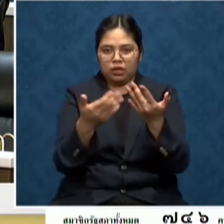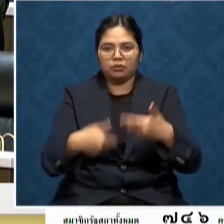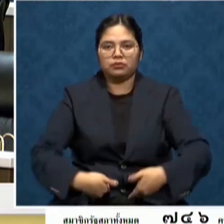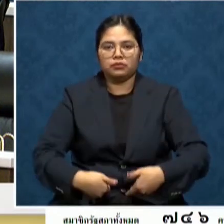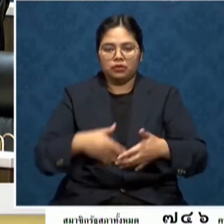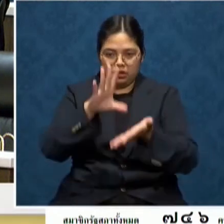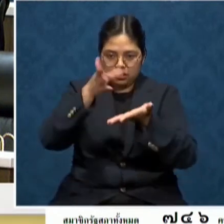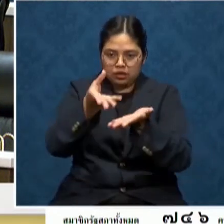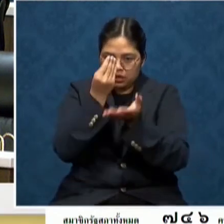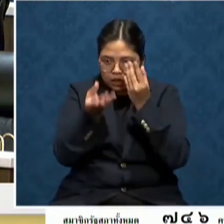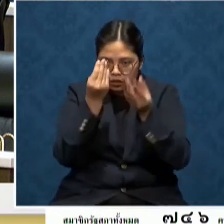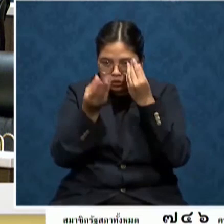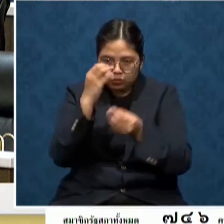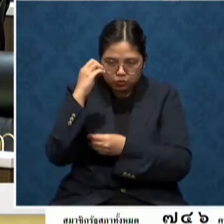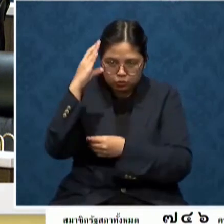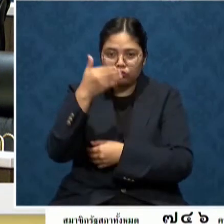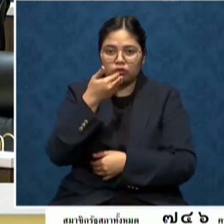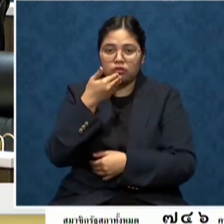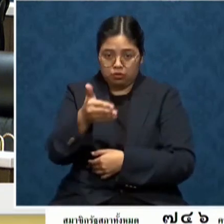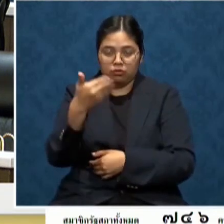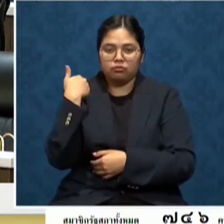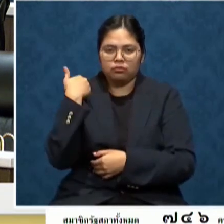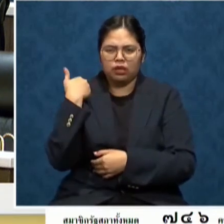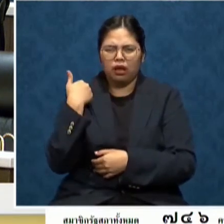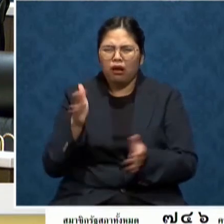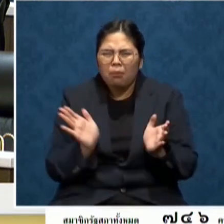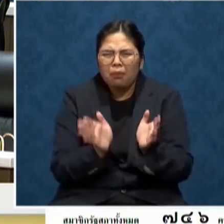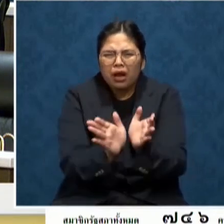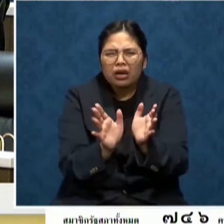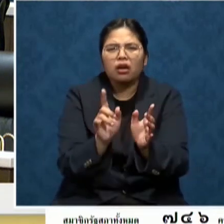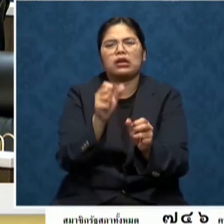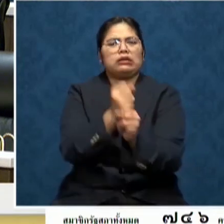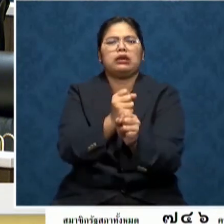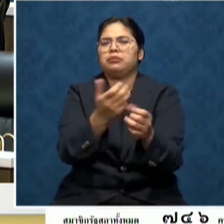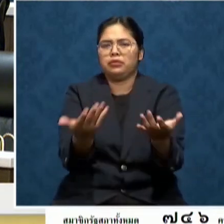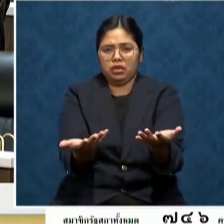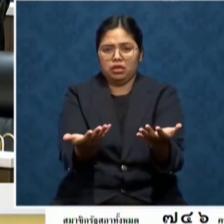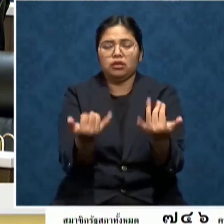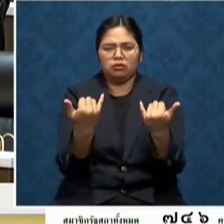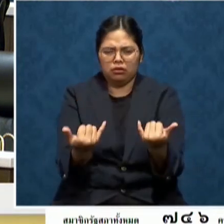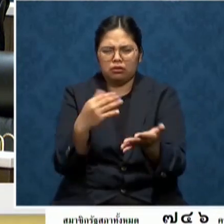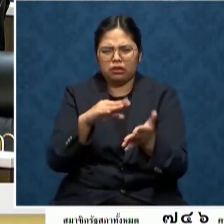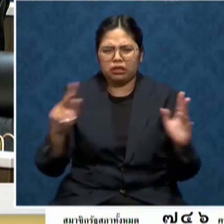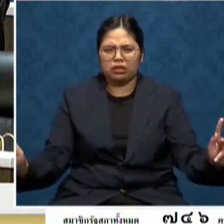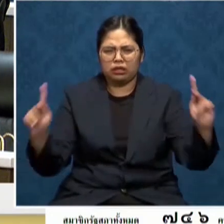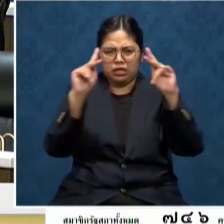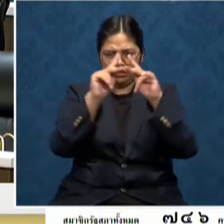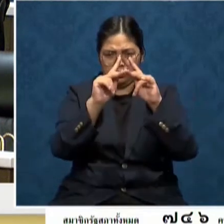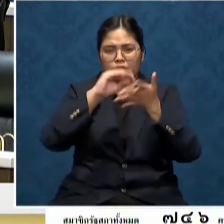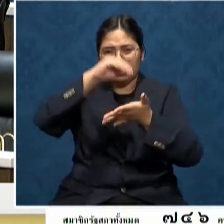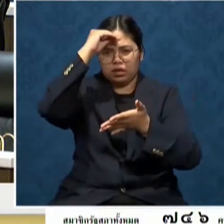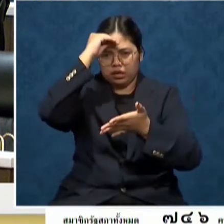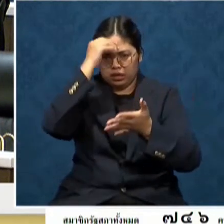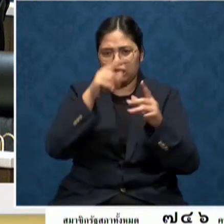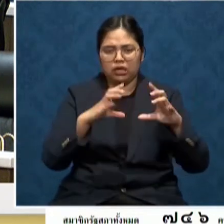วิตแต่ดฉนกำหนใจว่าท่านจะพักดนอย่างไรคะภายป้ายกระทวศึษาที่มีภาภูมิใจไย